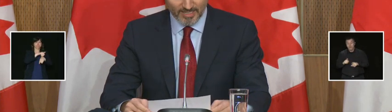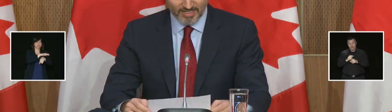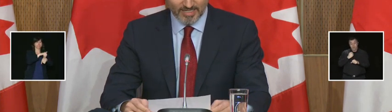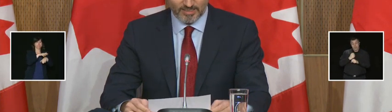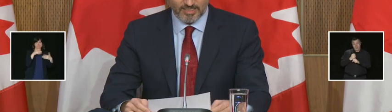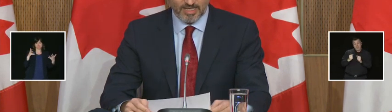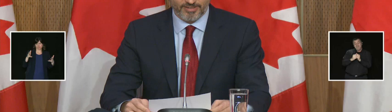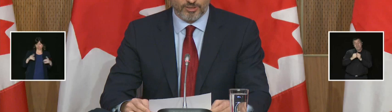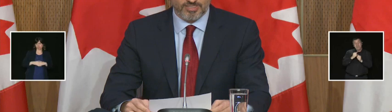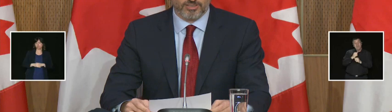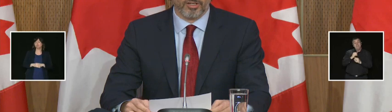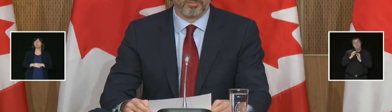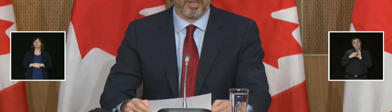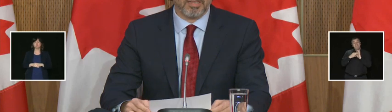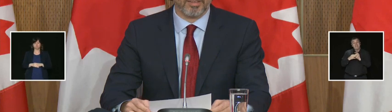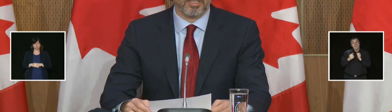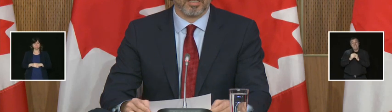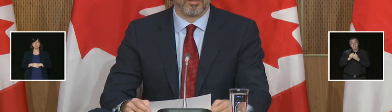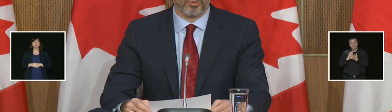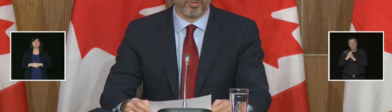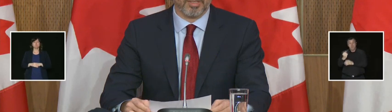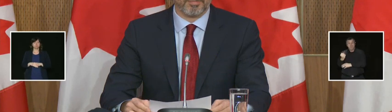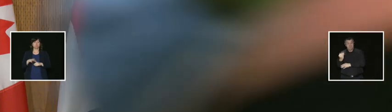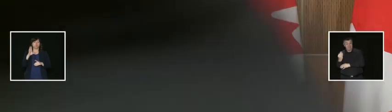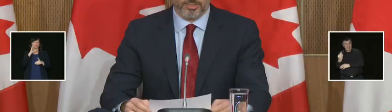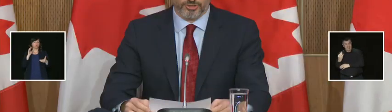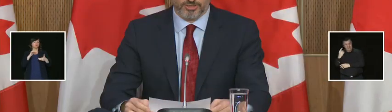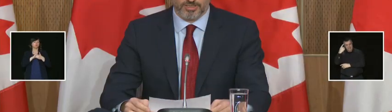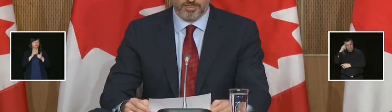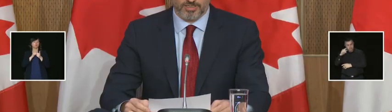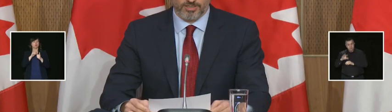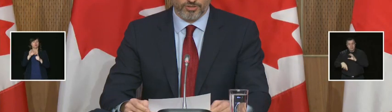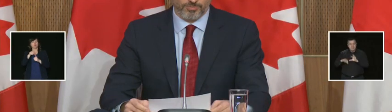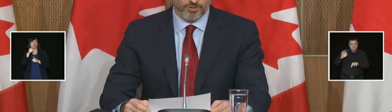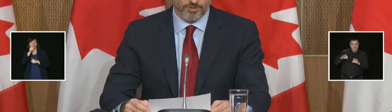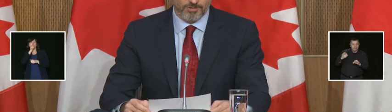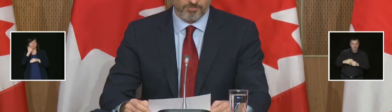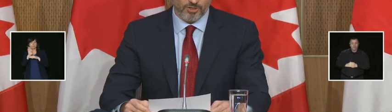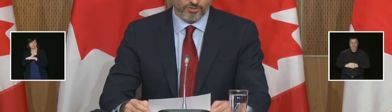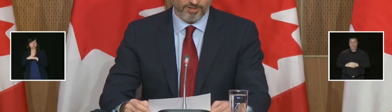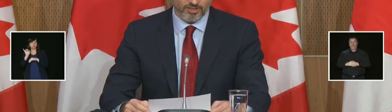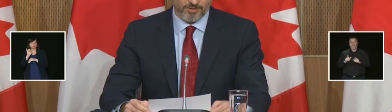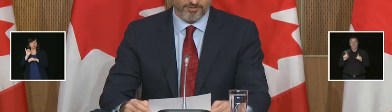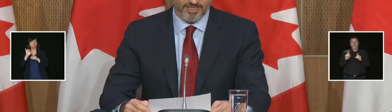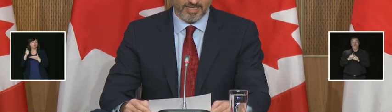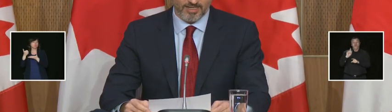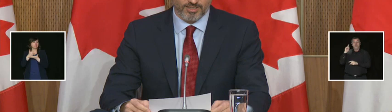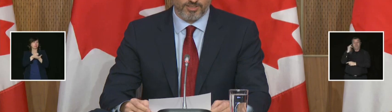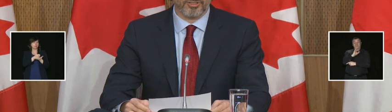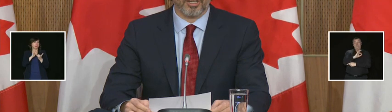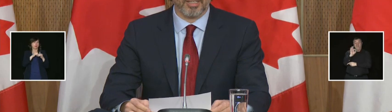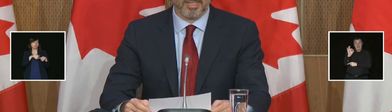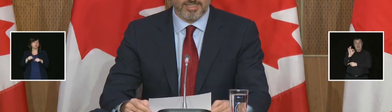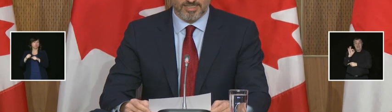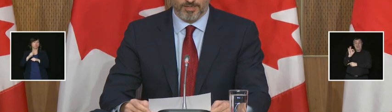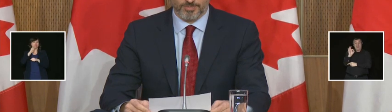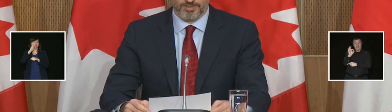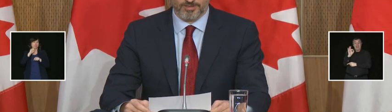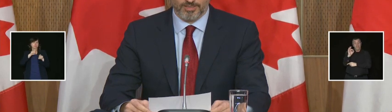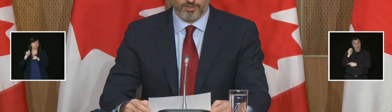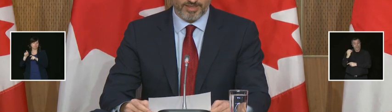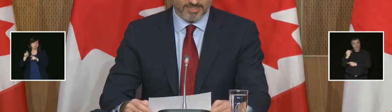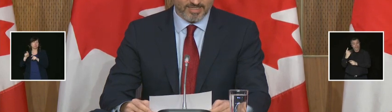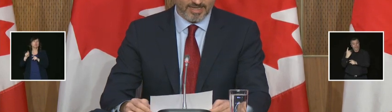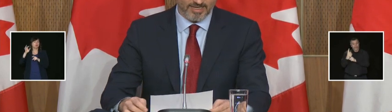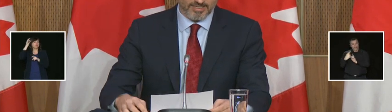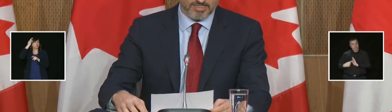partenariat avec le secteur privé pour le dépistage de plus le gouvernement fédéral donne l'exemple